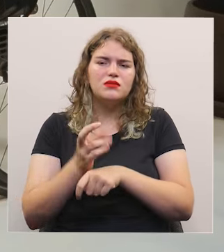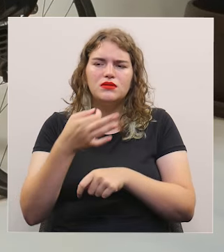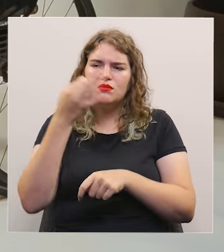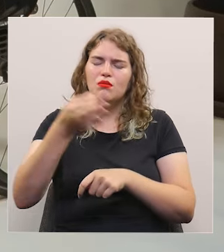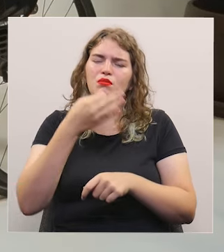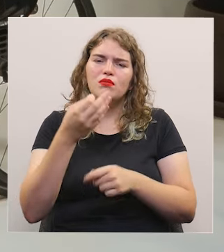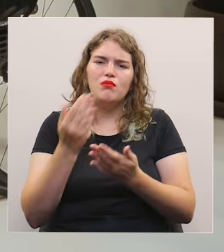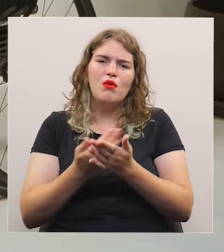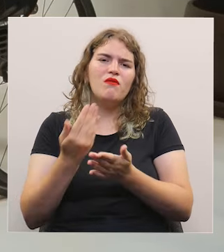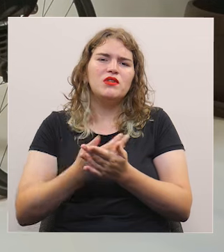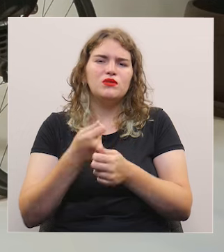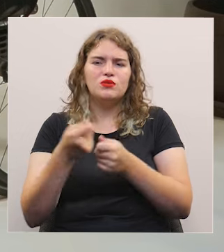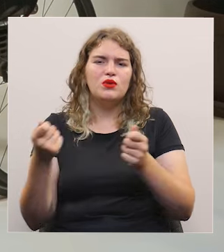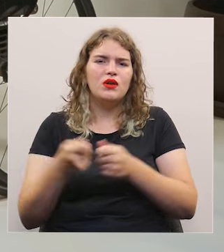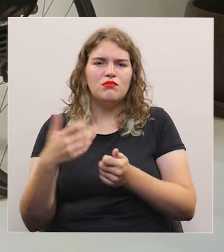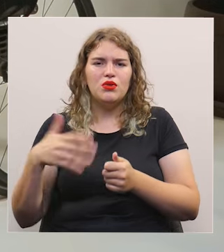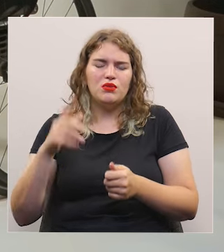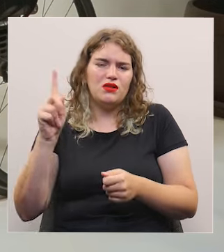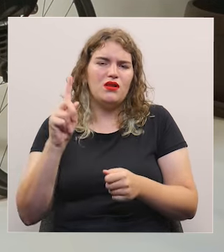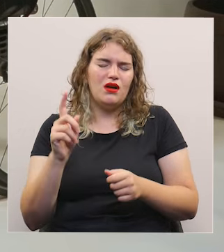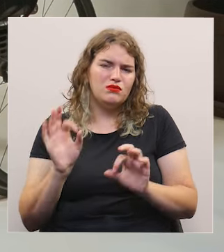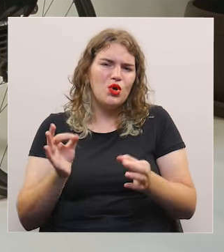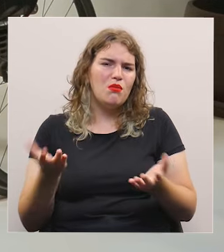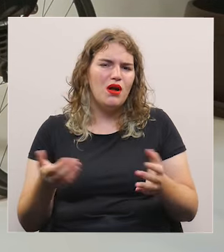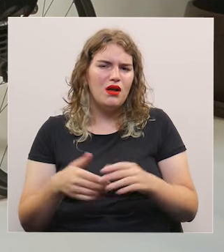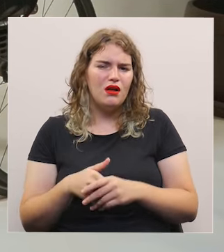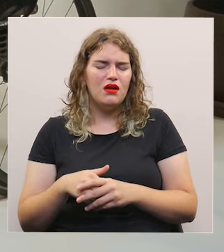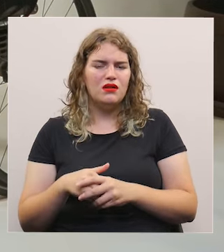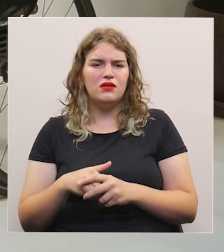tale. Amin. Da.